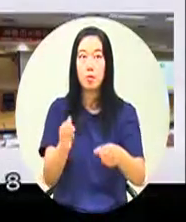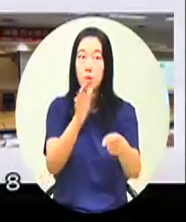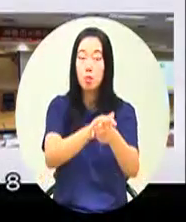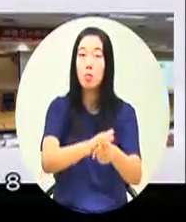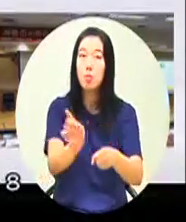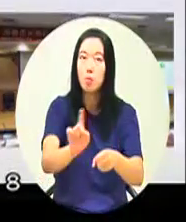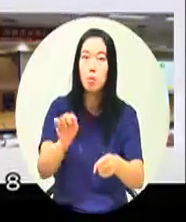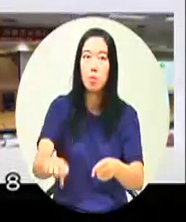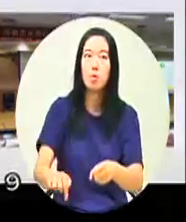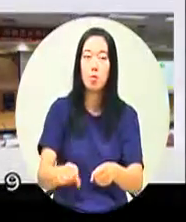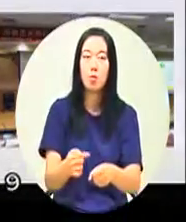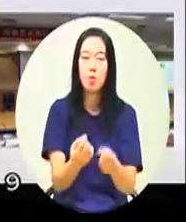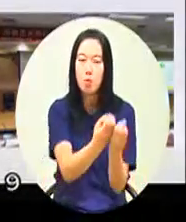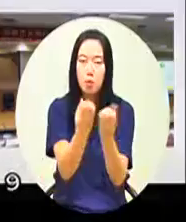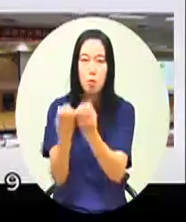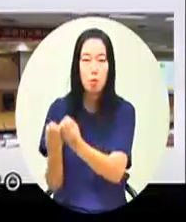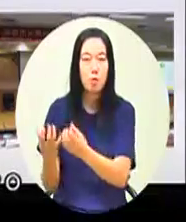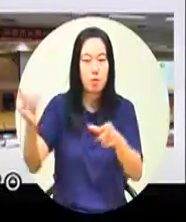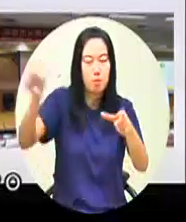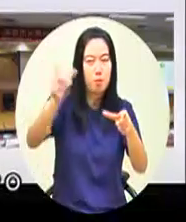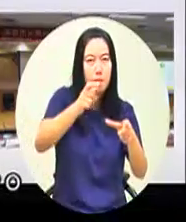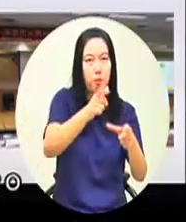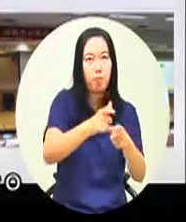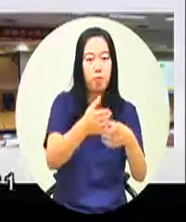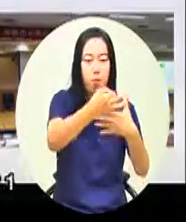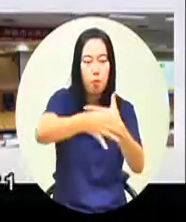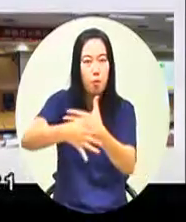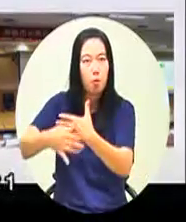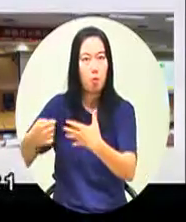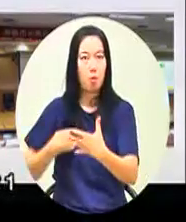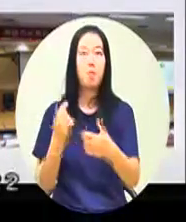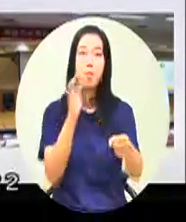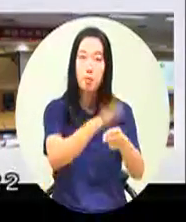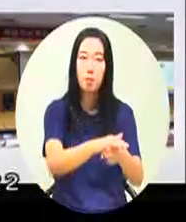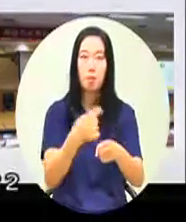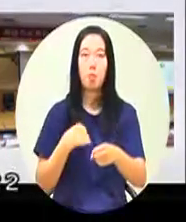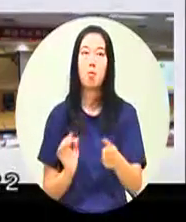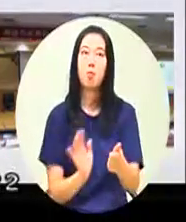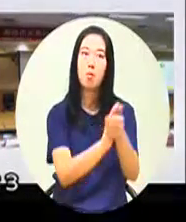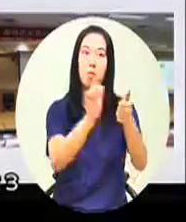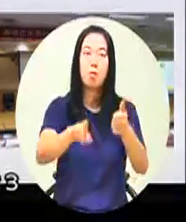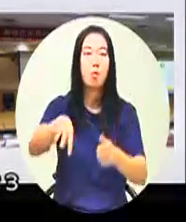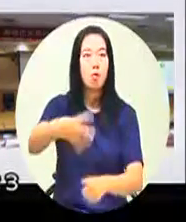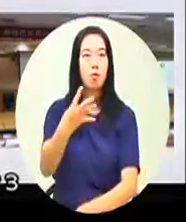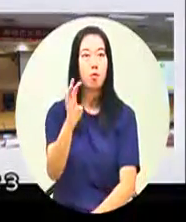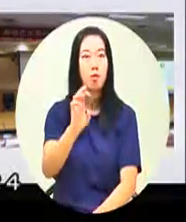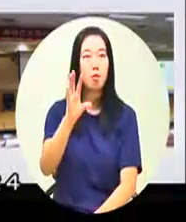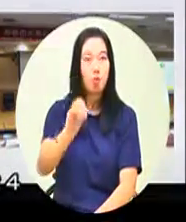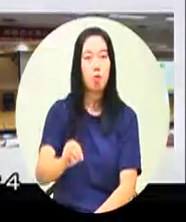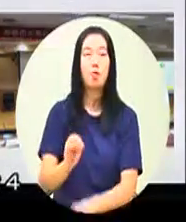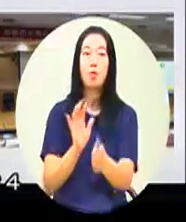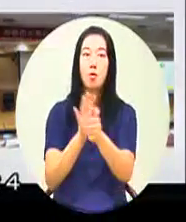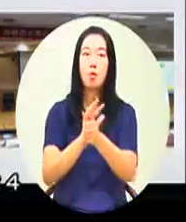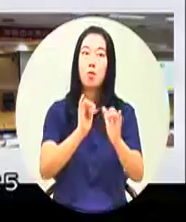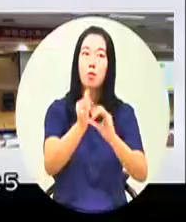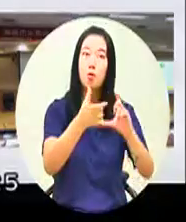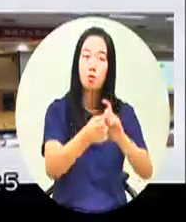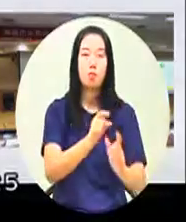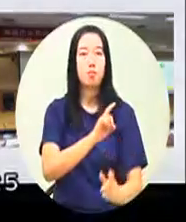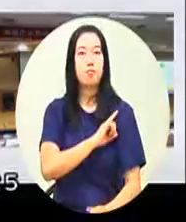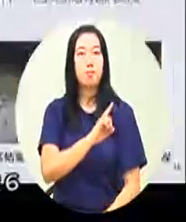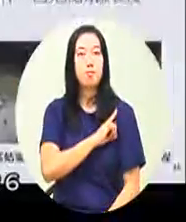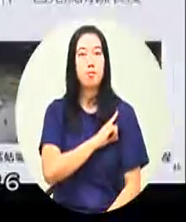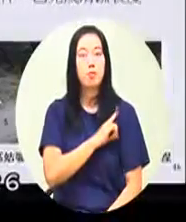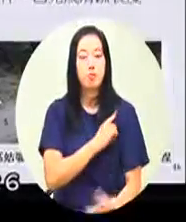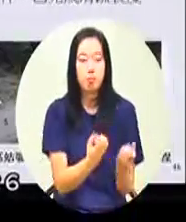些防汛动员的能量不足。那我们也推动了这个440万的经费做社区的一个自主防灾。